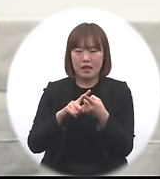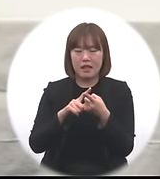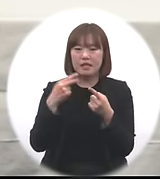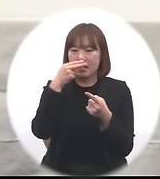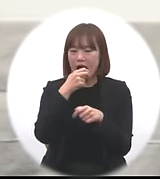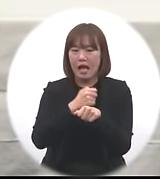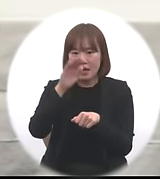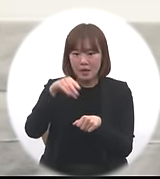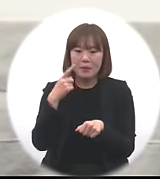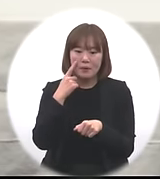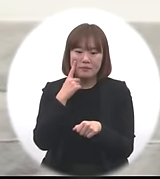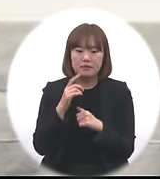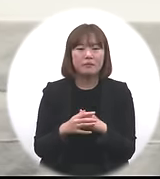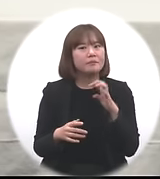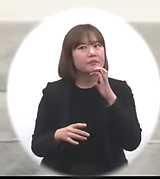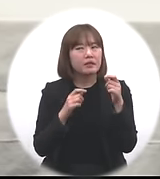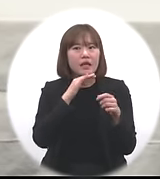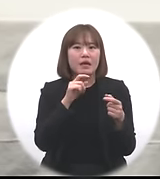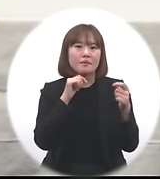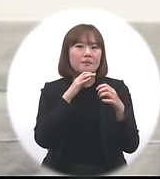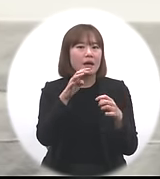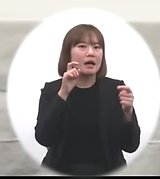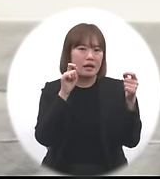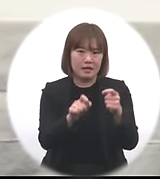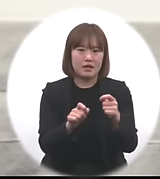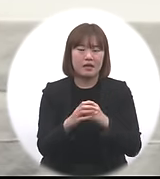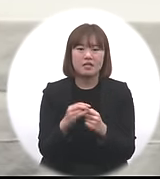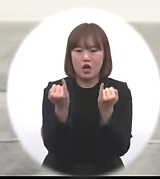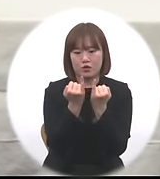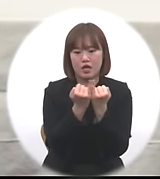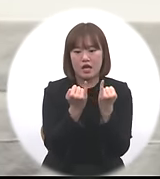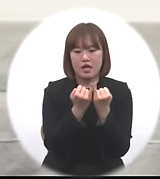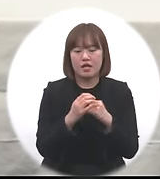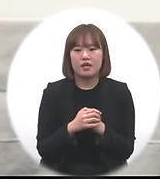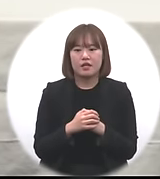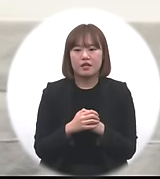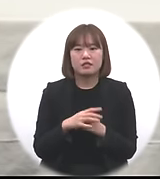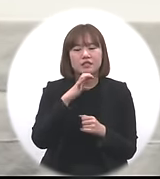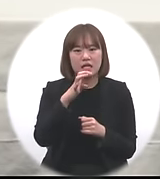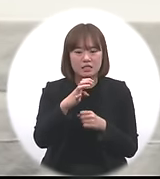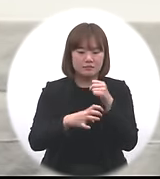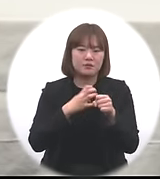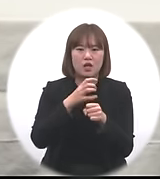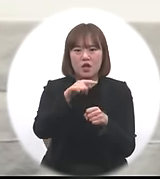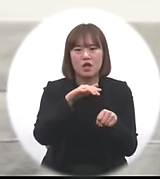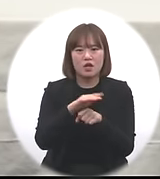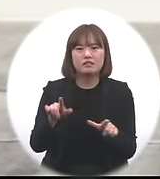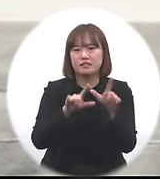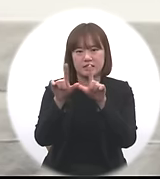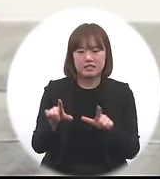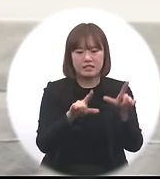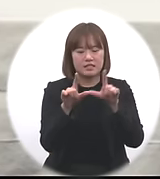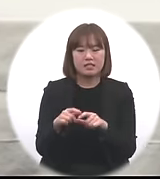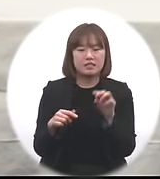가서 제가 알려드린 방법대로 닦아갖고 오세요 그랬어요. 마흔이 거의 다 되신 분입니다. 여자분이에요. 40년